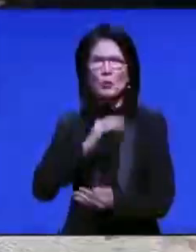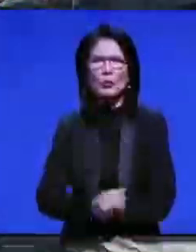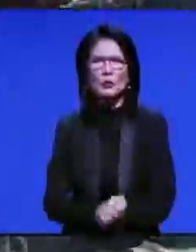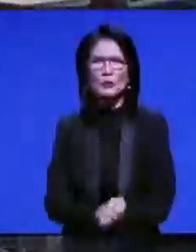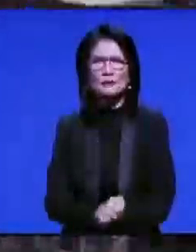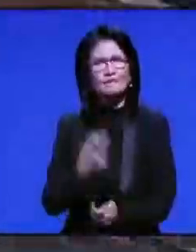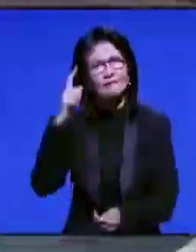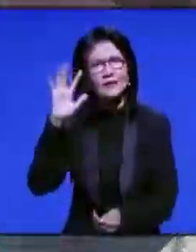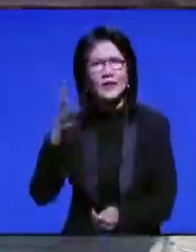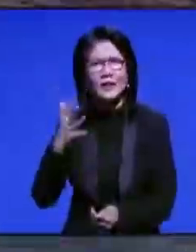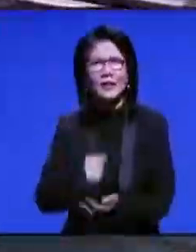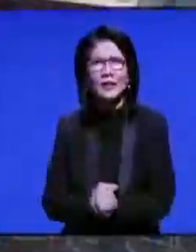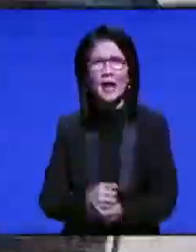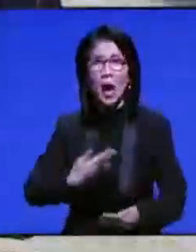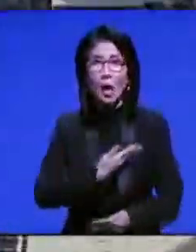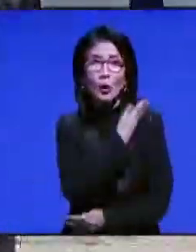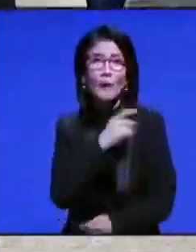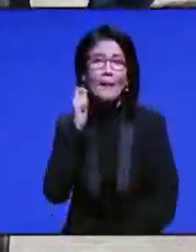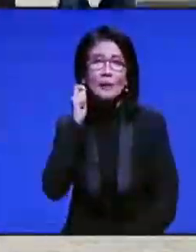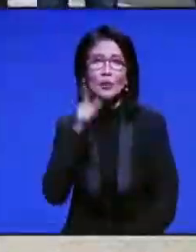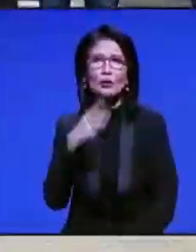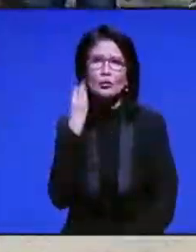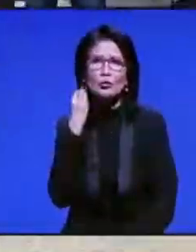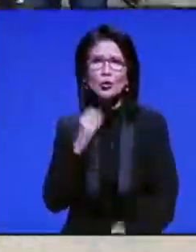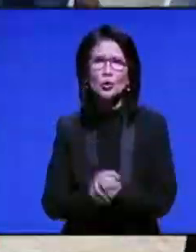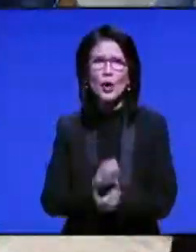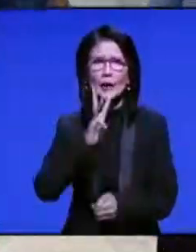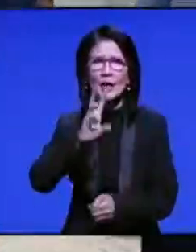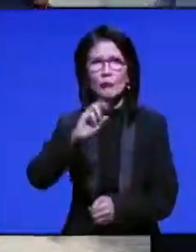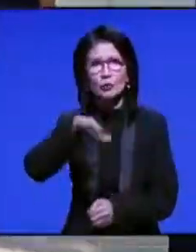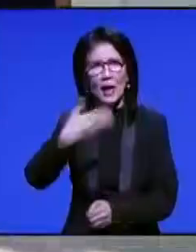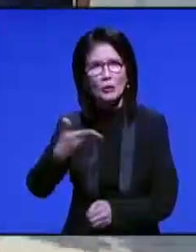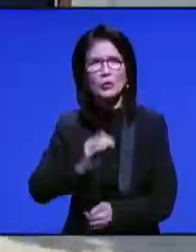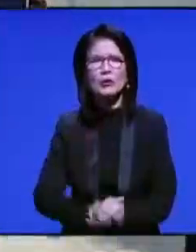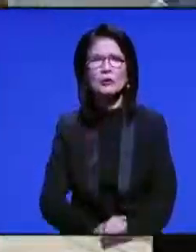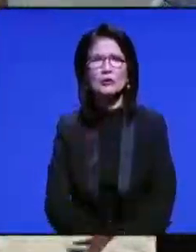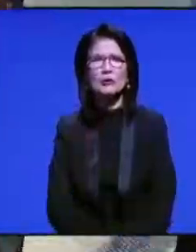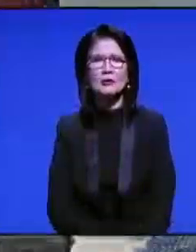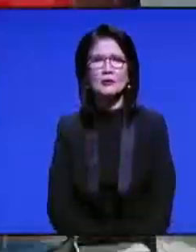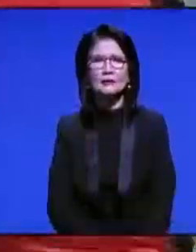Diperkirakan korban yang berjenis kelamin perempuan ini berusia sekitar 30 tahun.